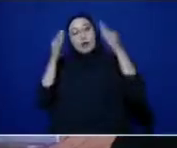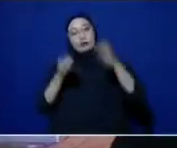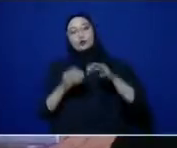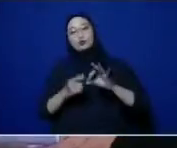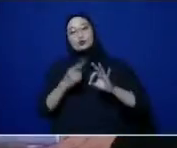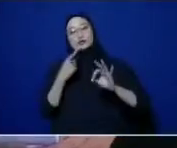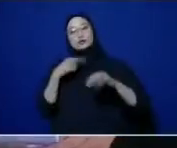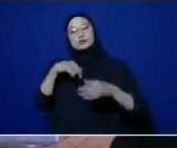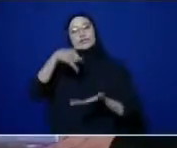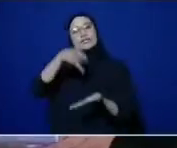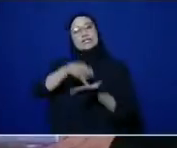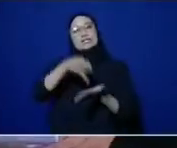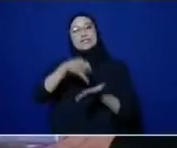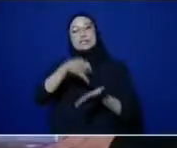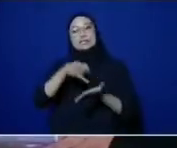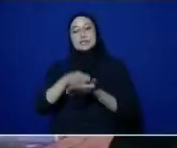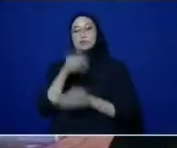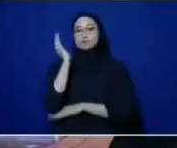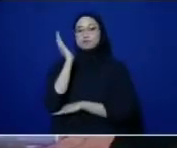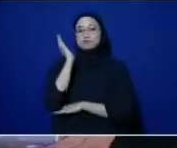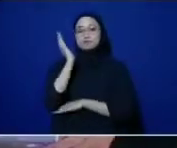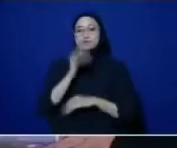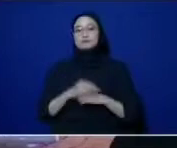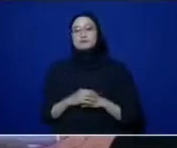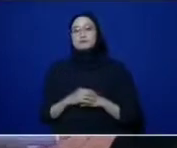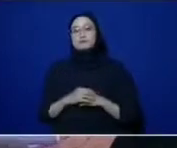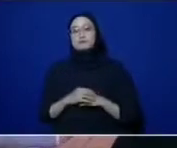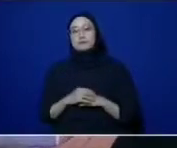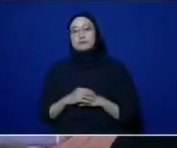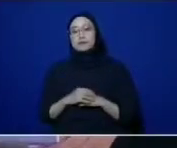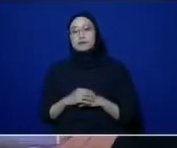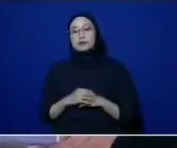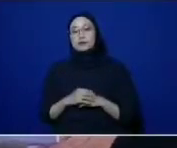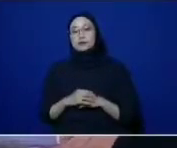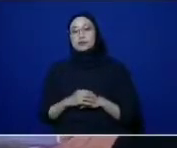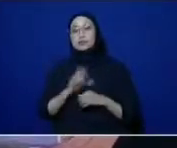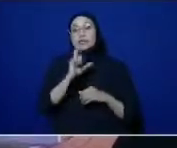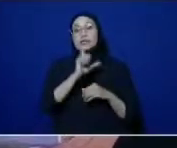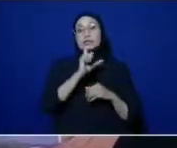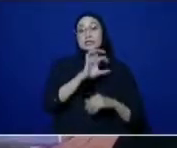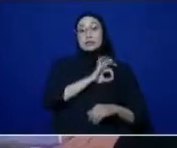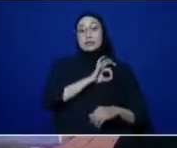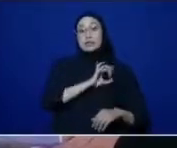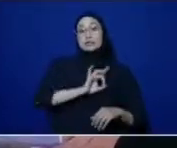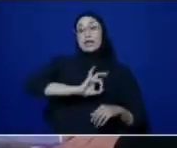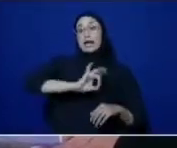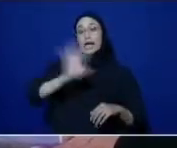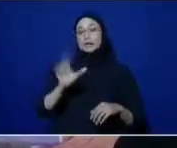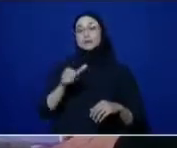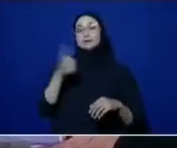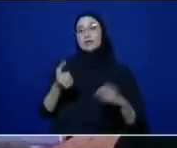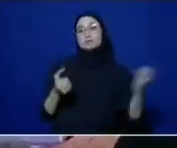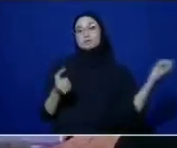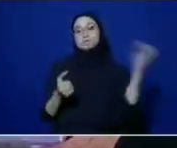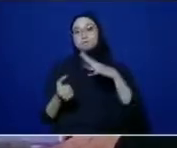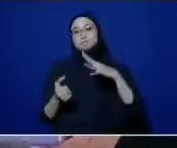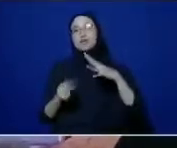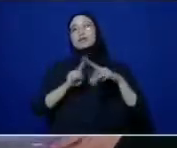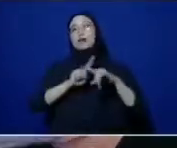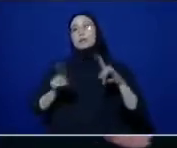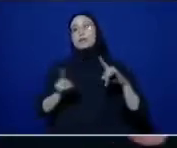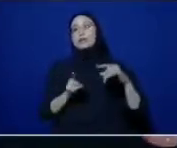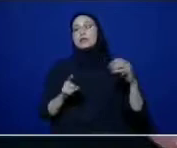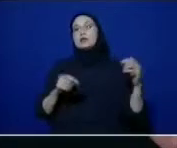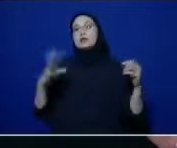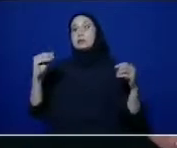ini. Dan capres bisa langsung menanggapi jawaban, namun tidak diperkenankan untuk memotong pembicaraan lawan. Kami